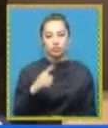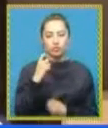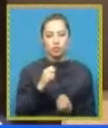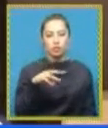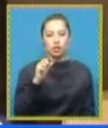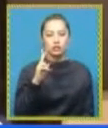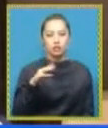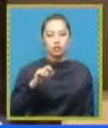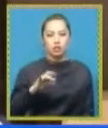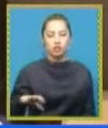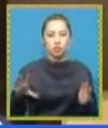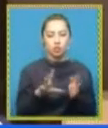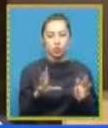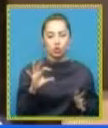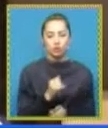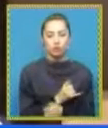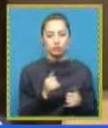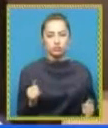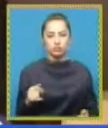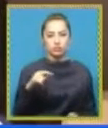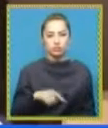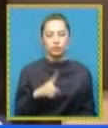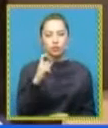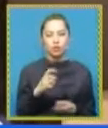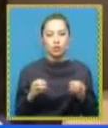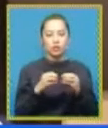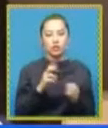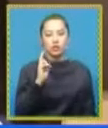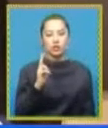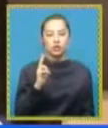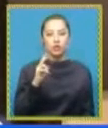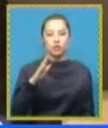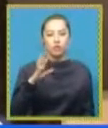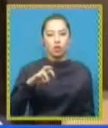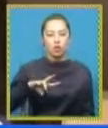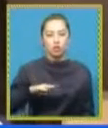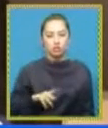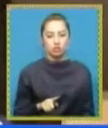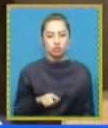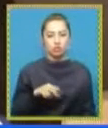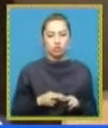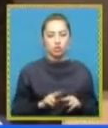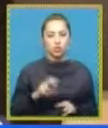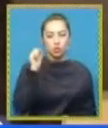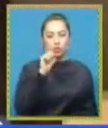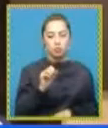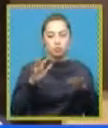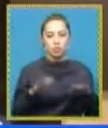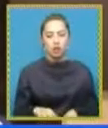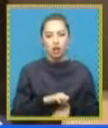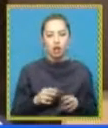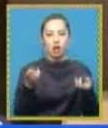ауданында электр қуатымен қамтамасыз ететін кернеуі 110 киловольттық екі тізбелі электр желілері Өзбекстан аумағында қалып